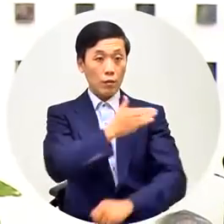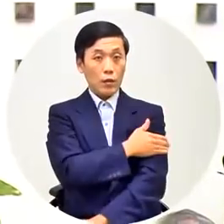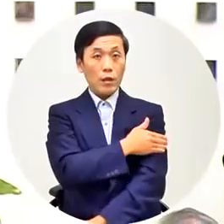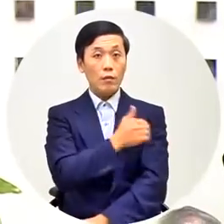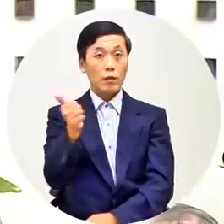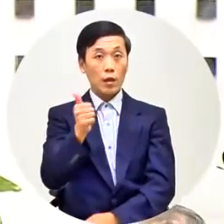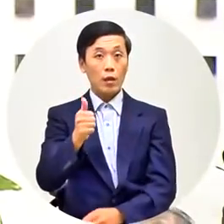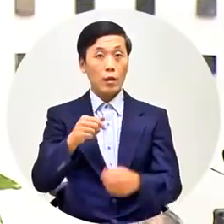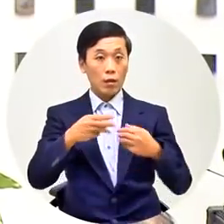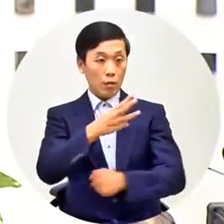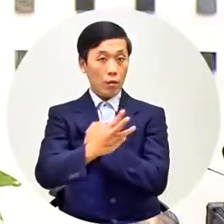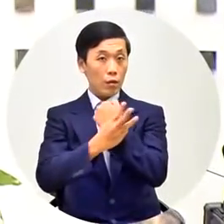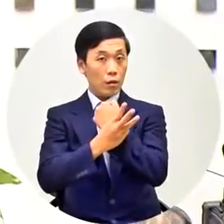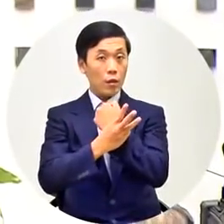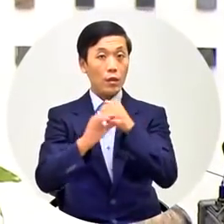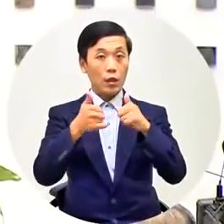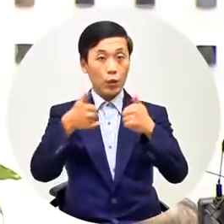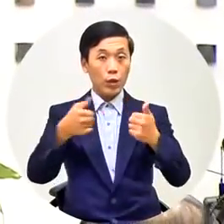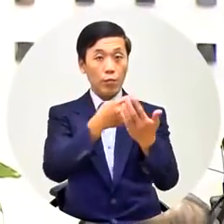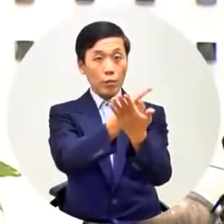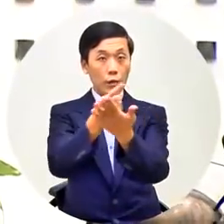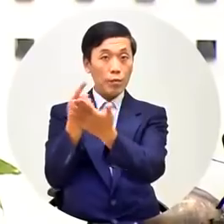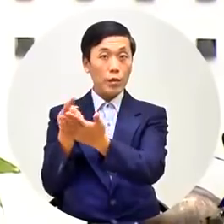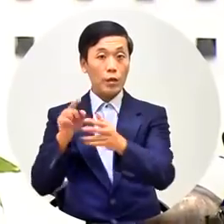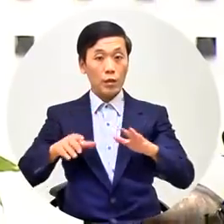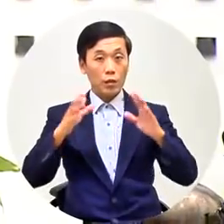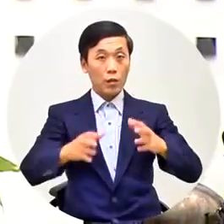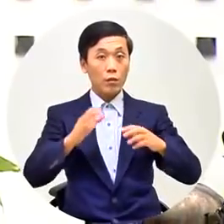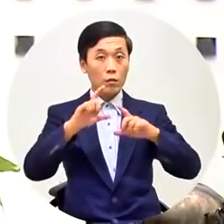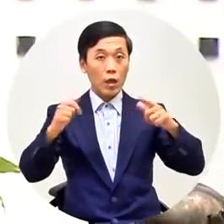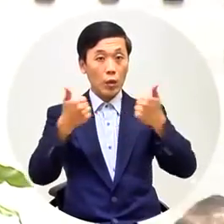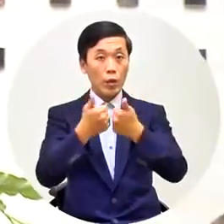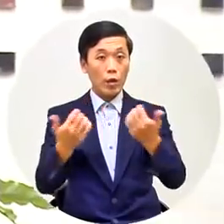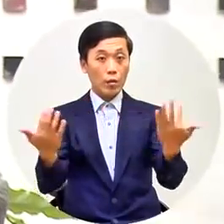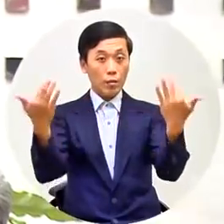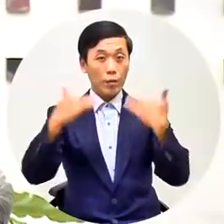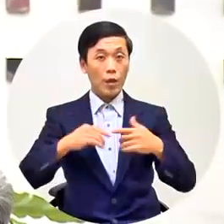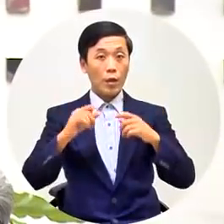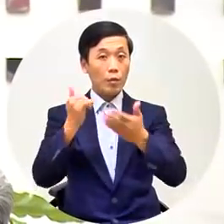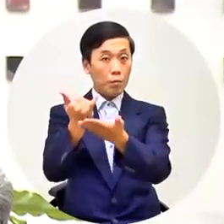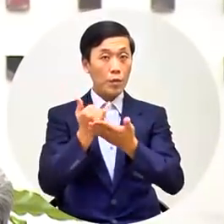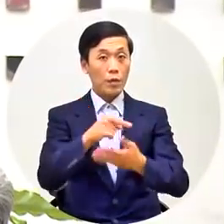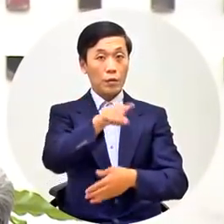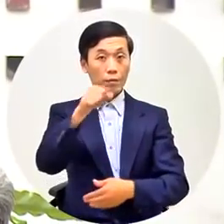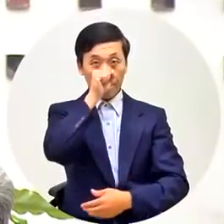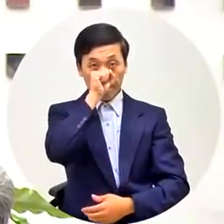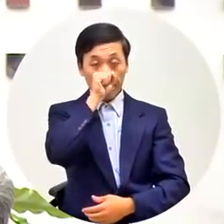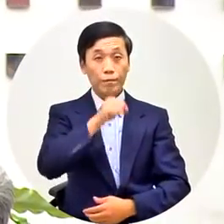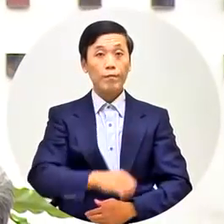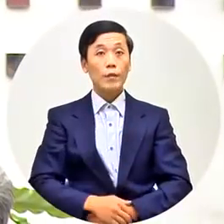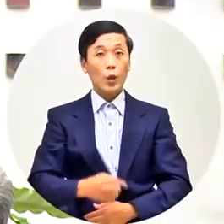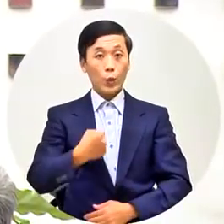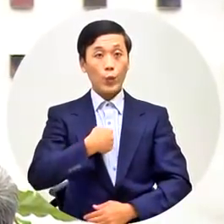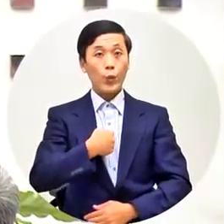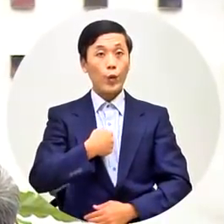莅临本成立大会的各位嘉宾，大家好。本席深感荣幸，受到各